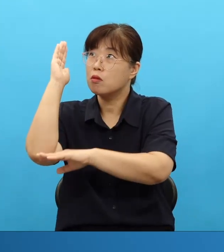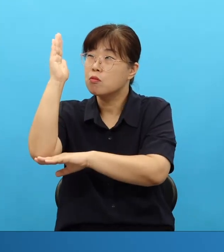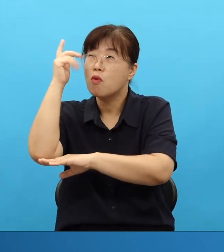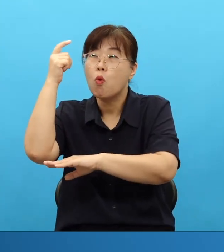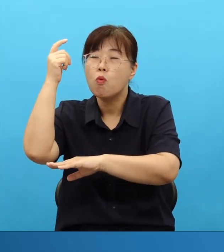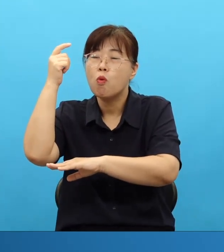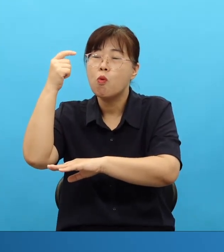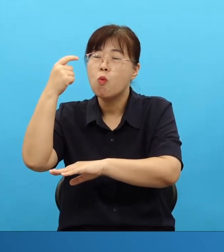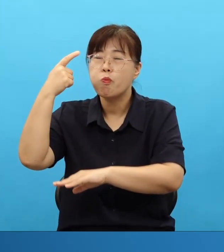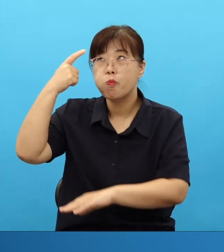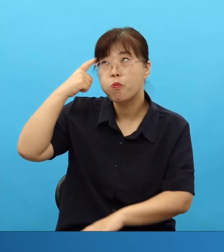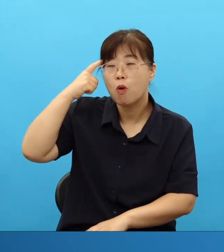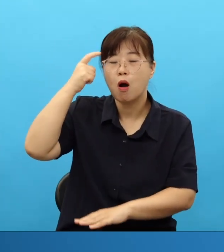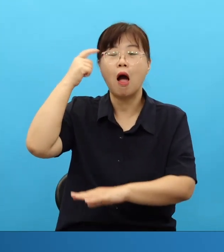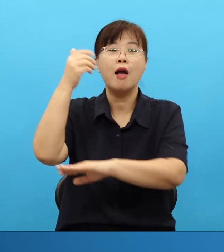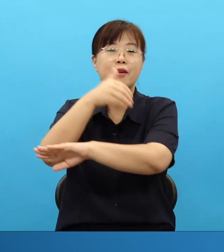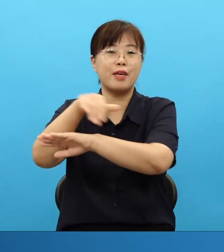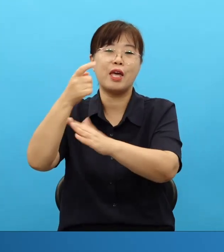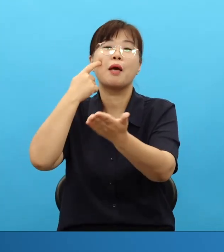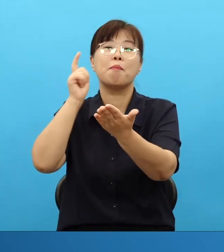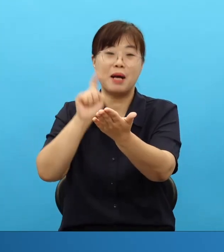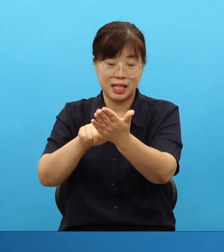보입니다 이런걸